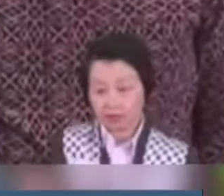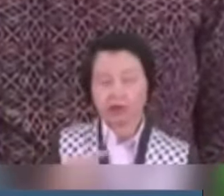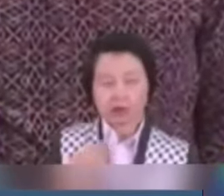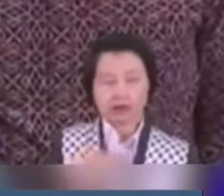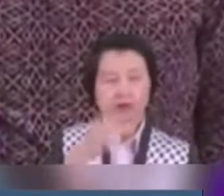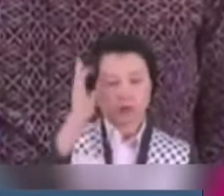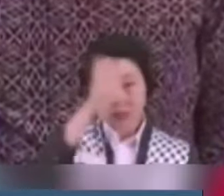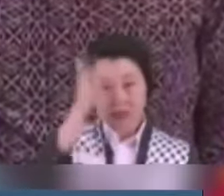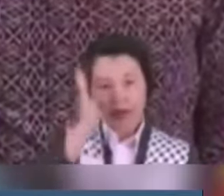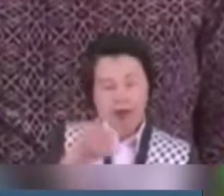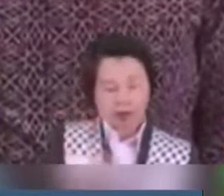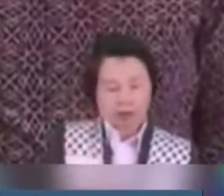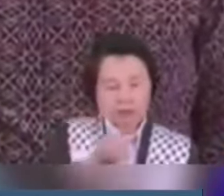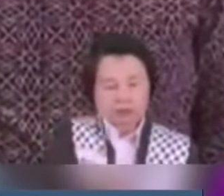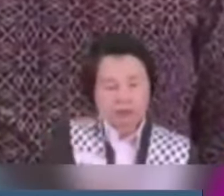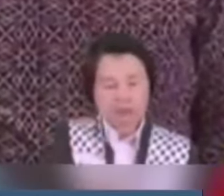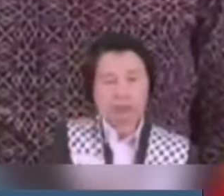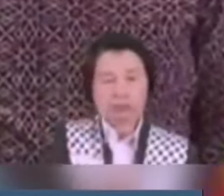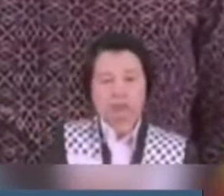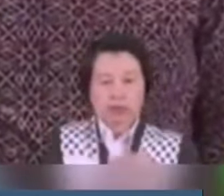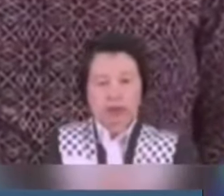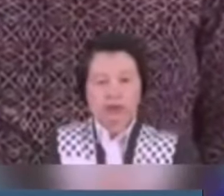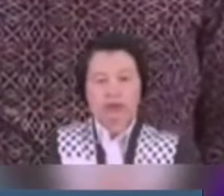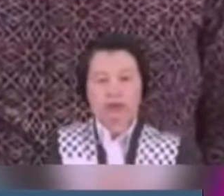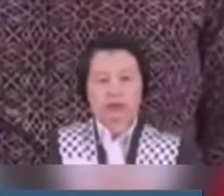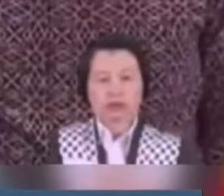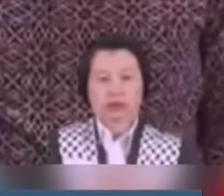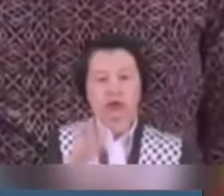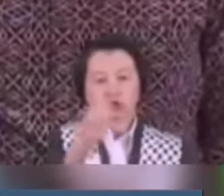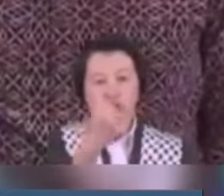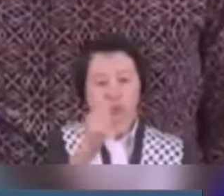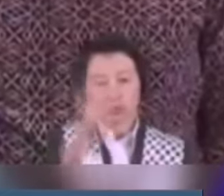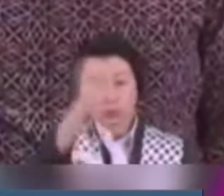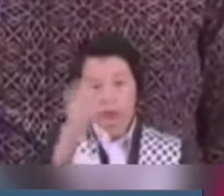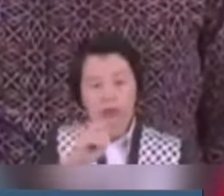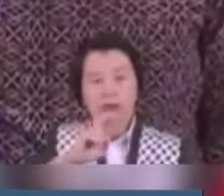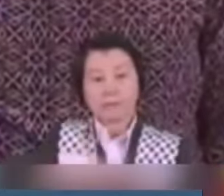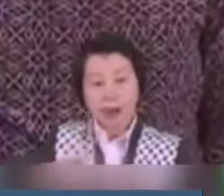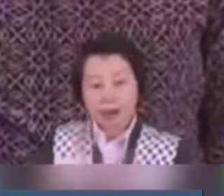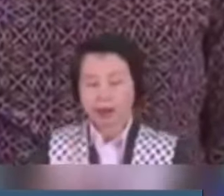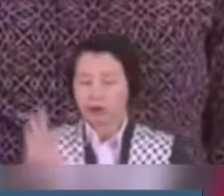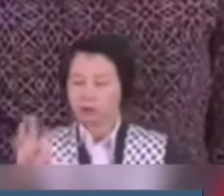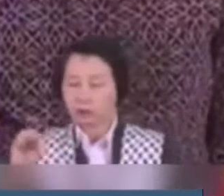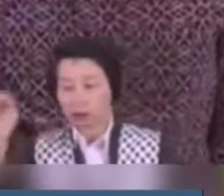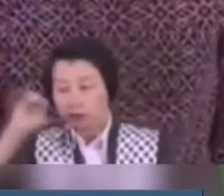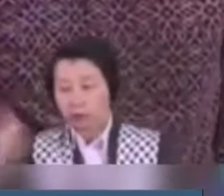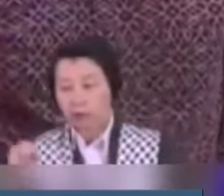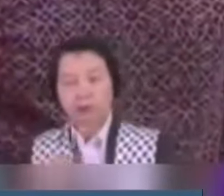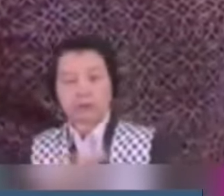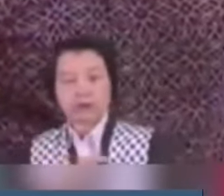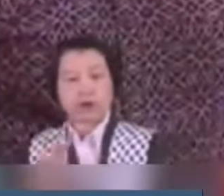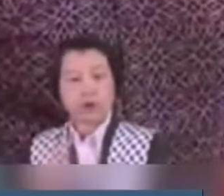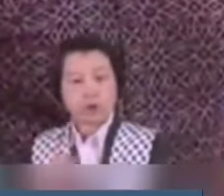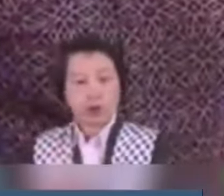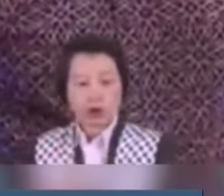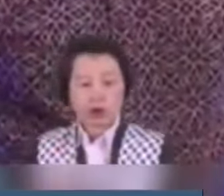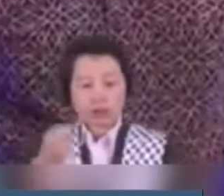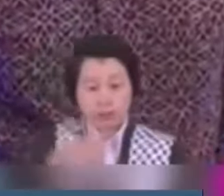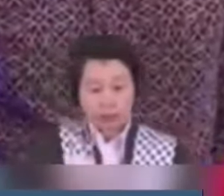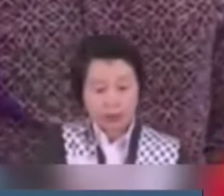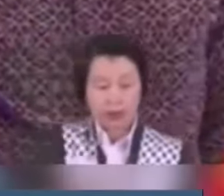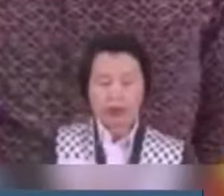upis menteri Wang dekat mayar 90% lalu mot mayar 10% Soko dalam tempoh setahun upis menteri